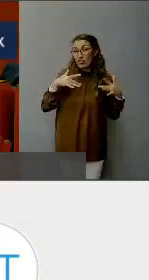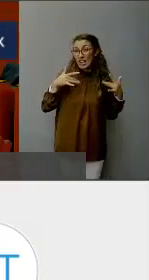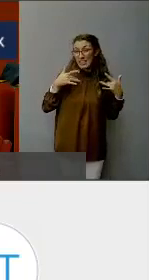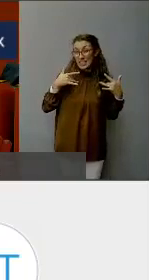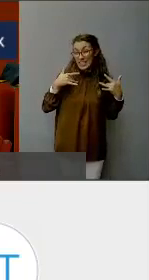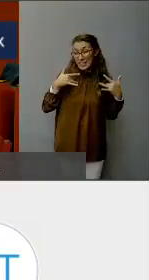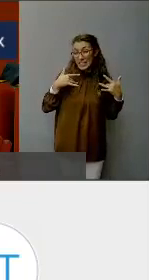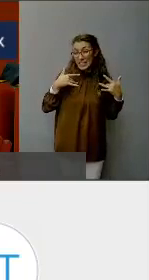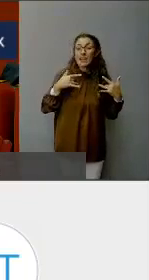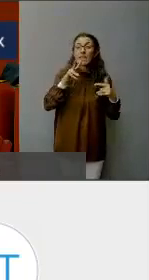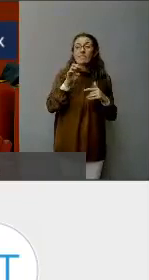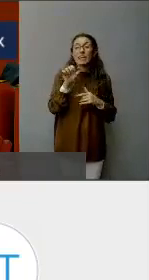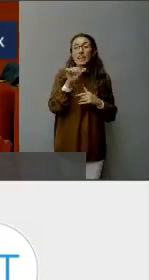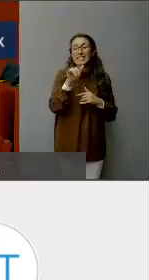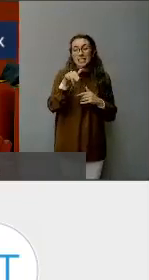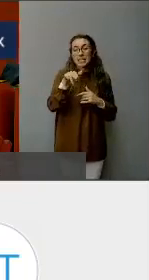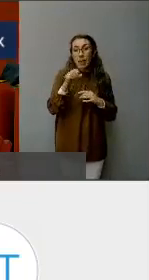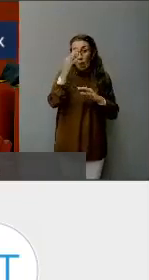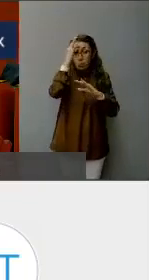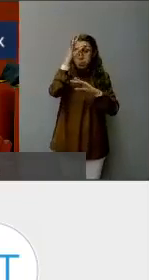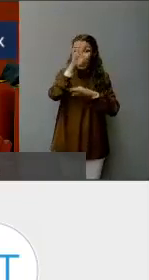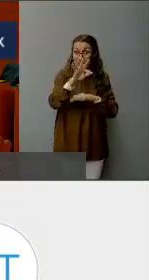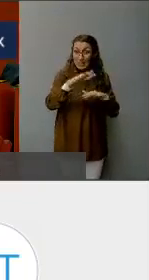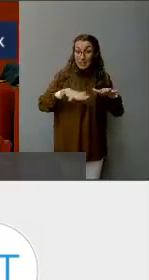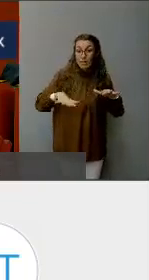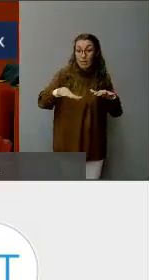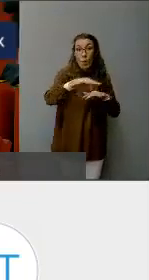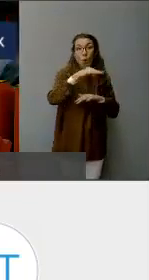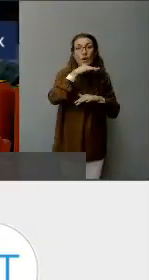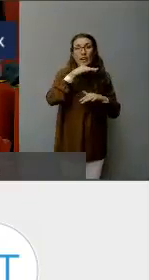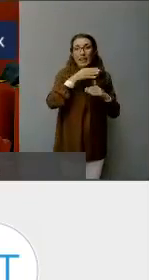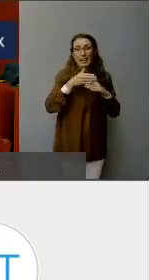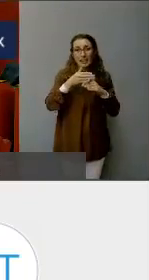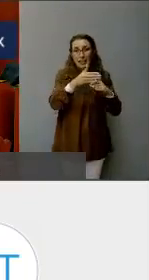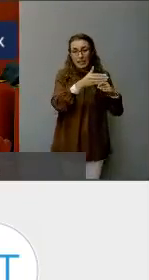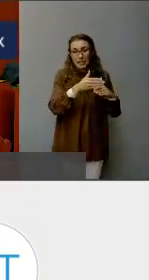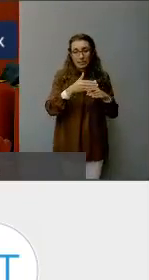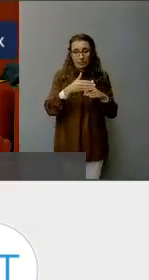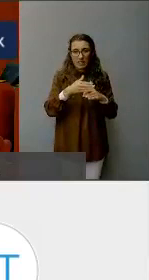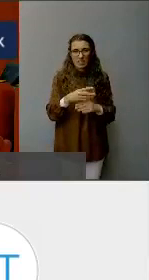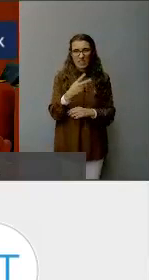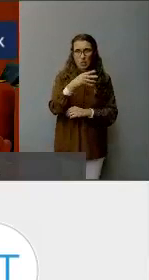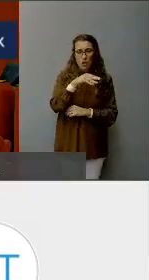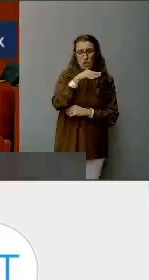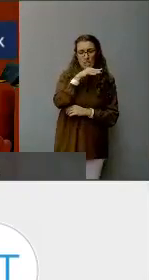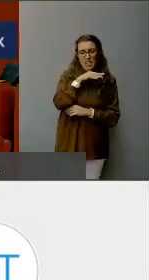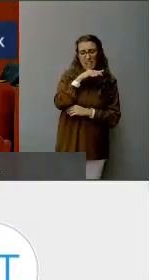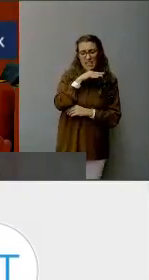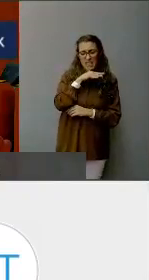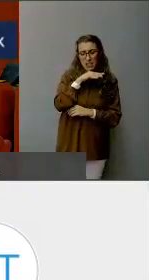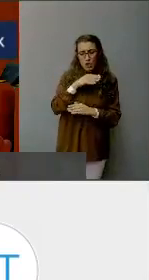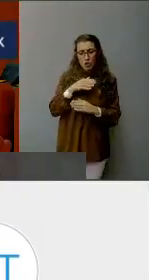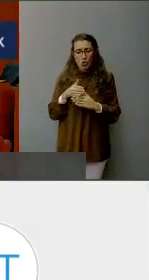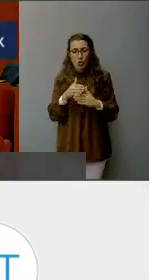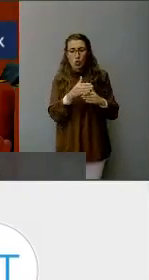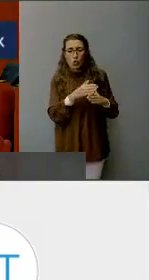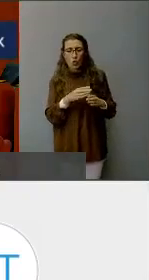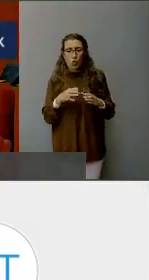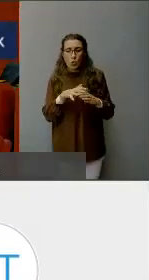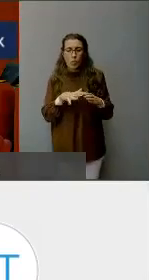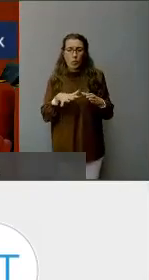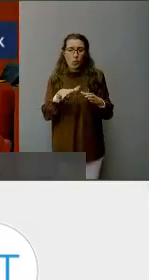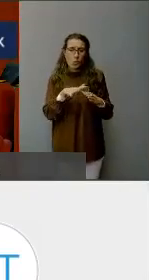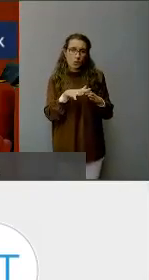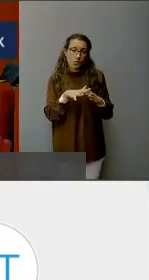community abbiamo colto naturalmente che oltre al grande community economy ecco le condizioni